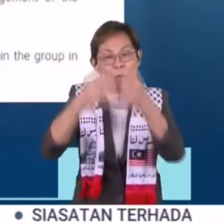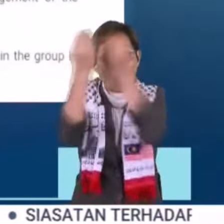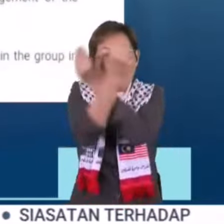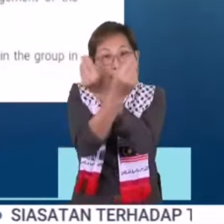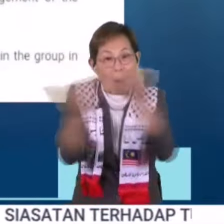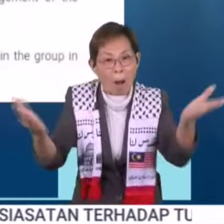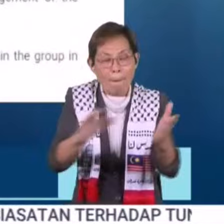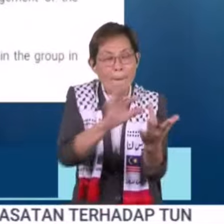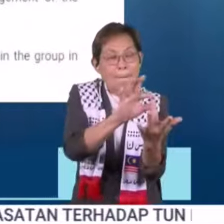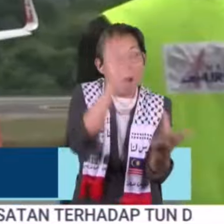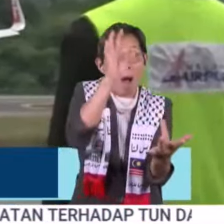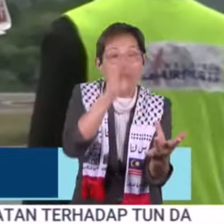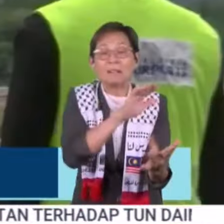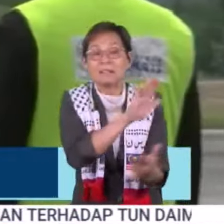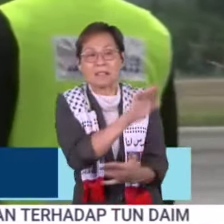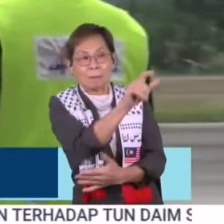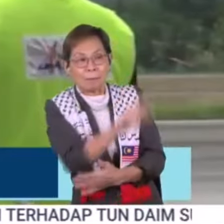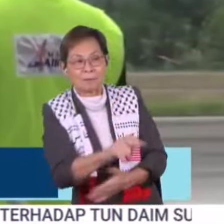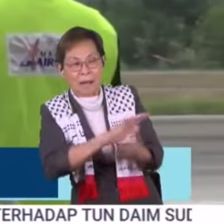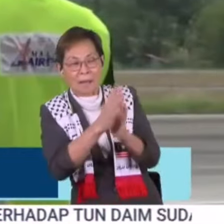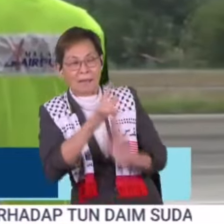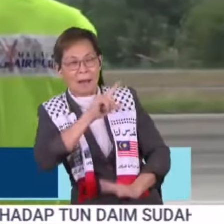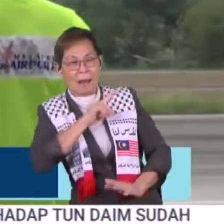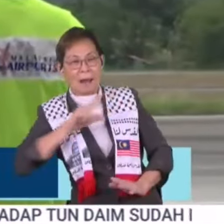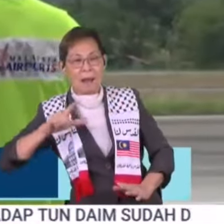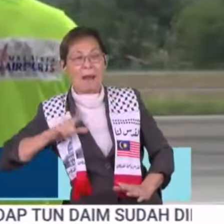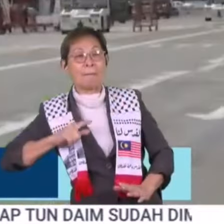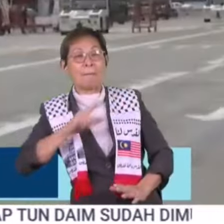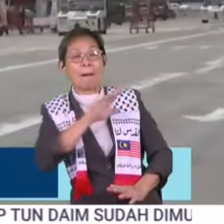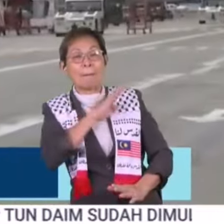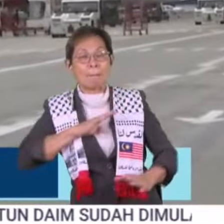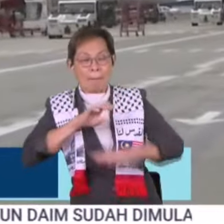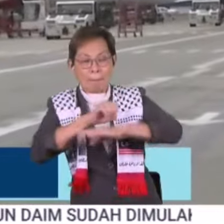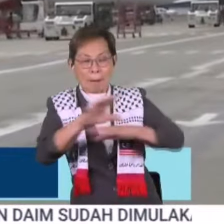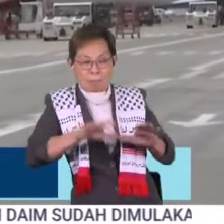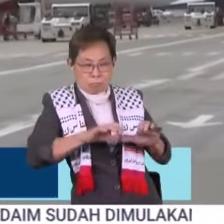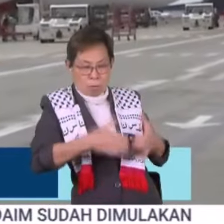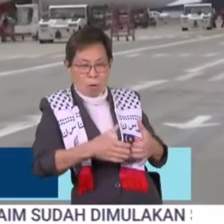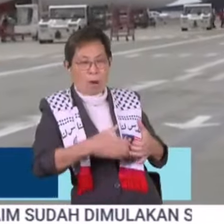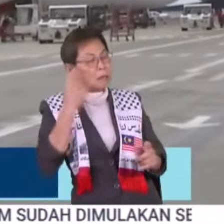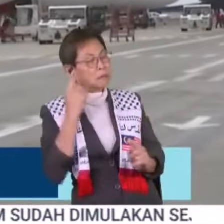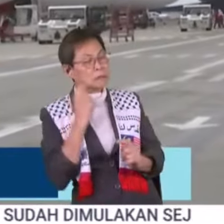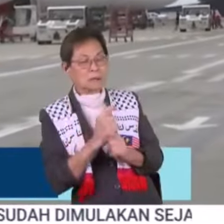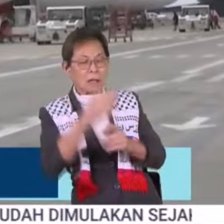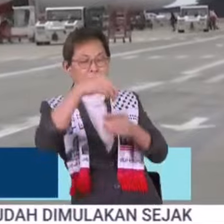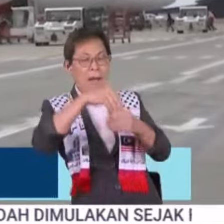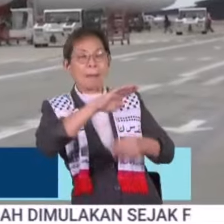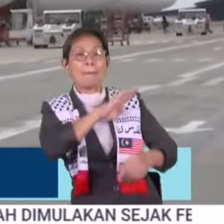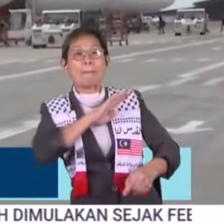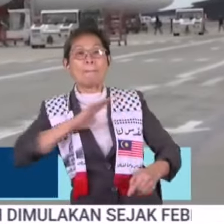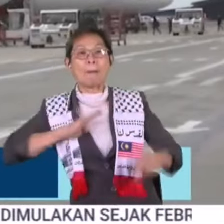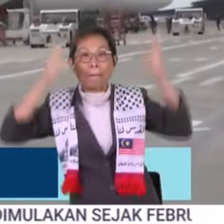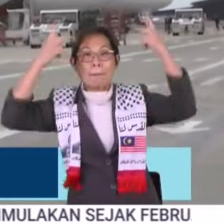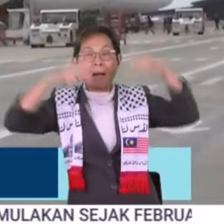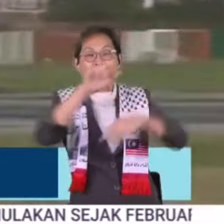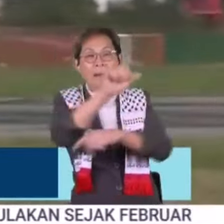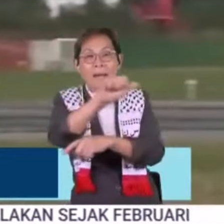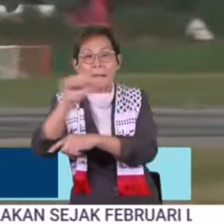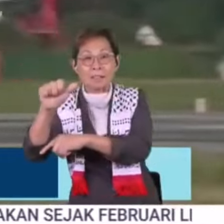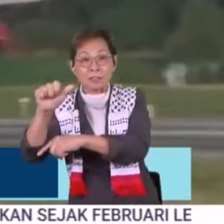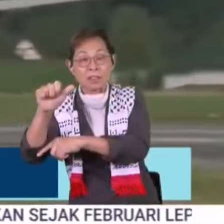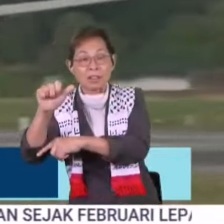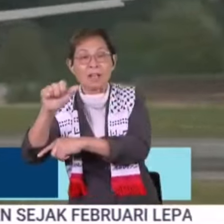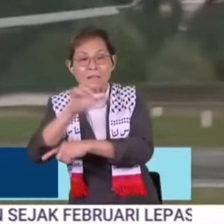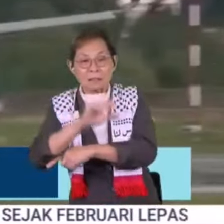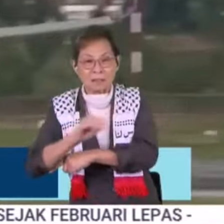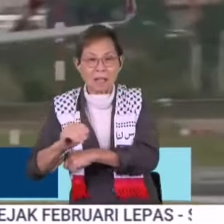mengumumkan pelantikan beliau menjadi ahli lembaga penasihat kumpulan. Riyad juga kekal di dalam lembaga pengarah AirAsia Berhad